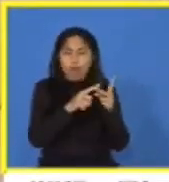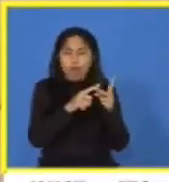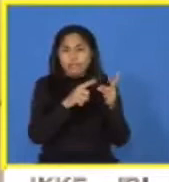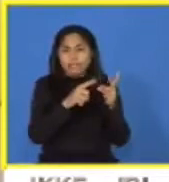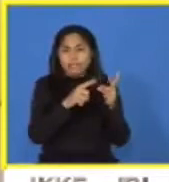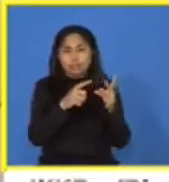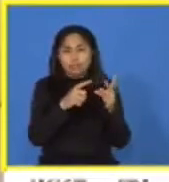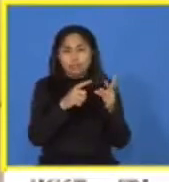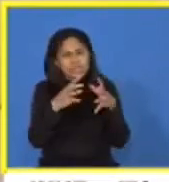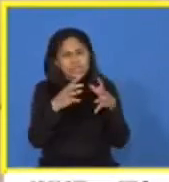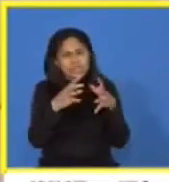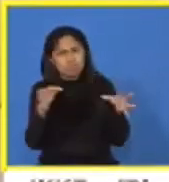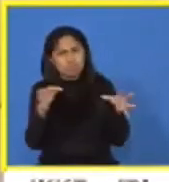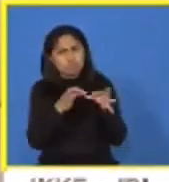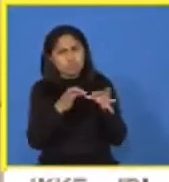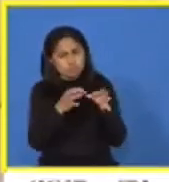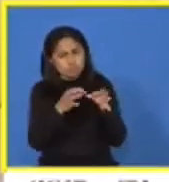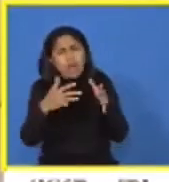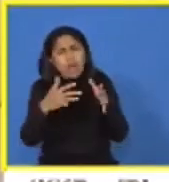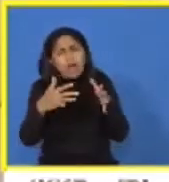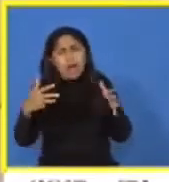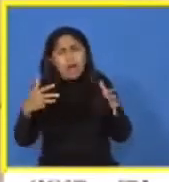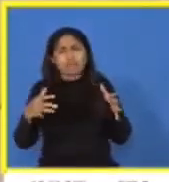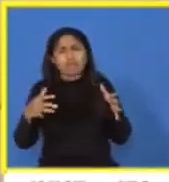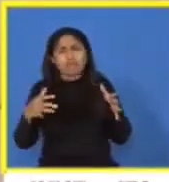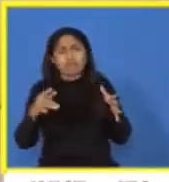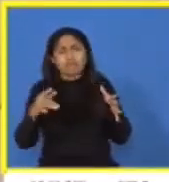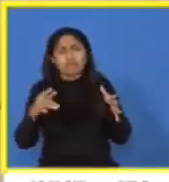sampai terjadi. Mungkin